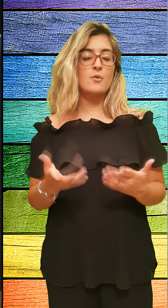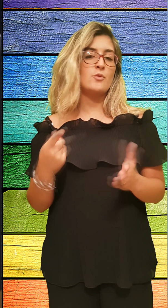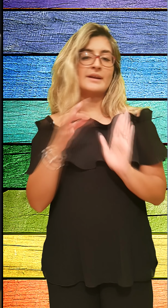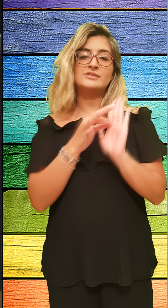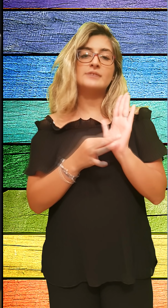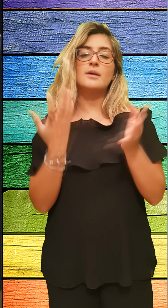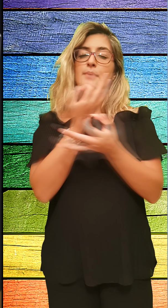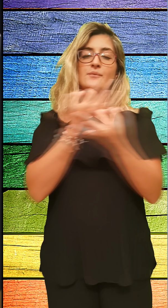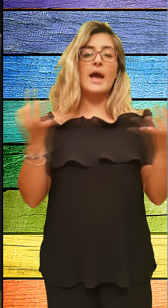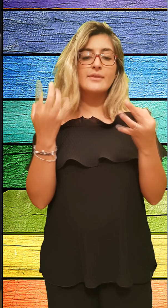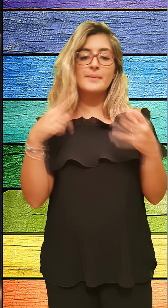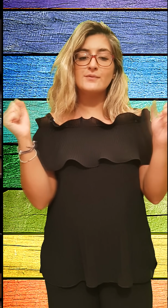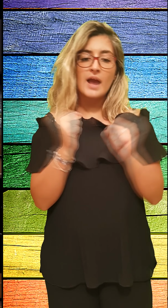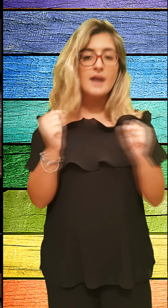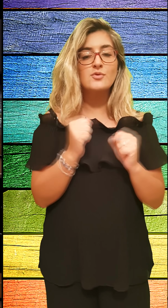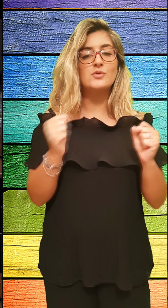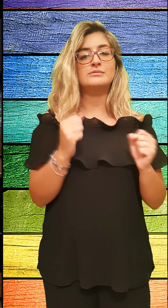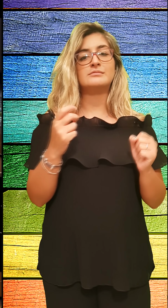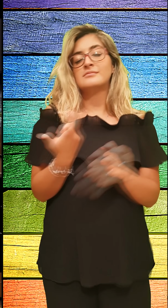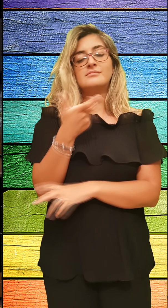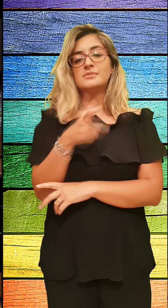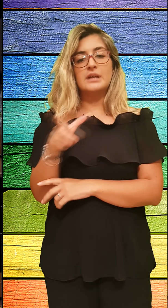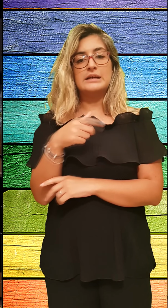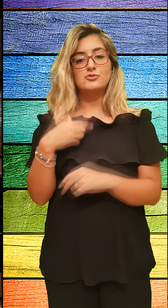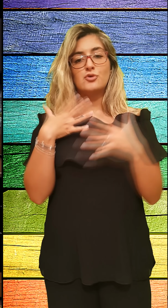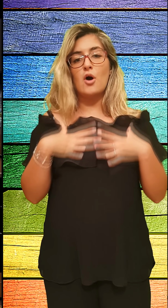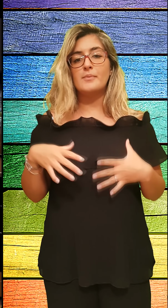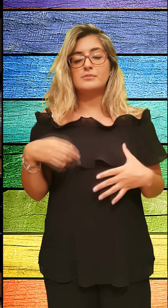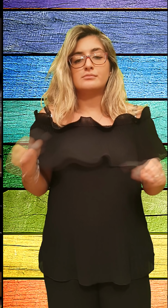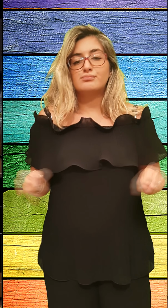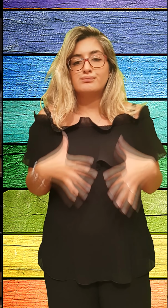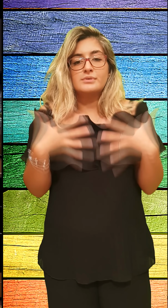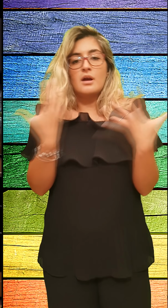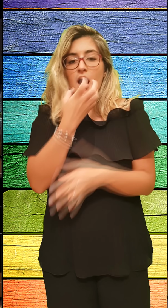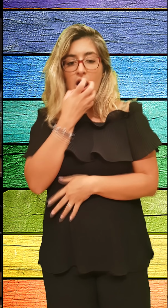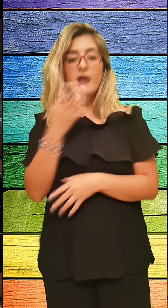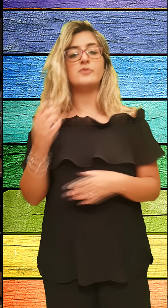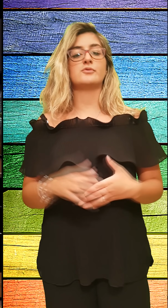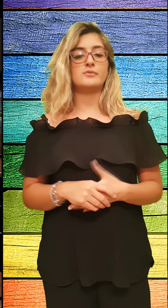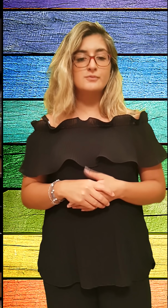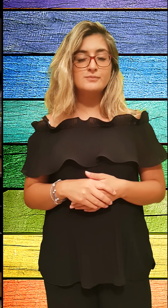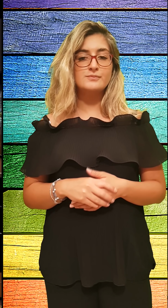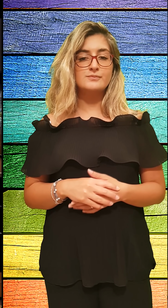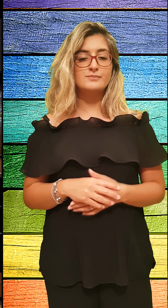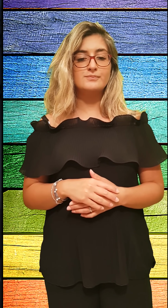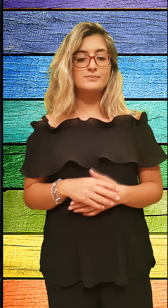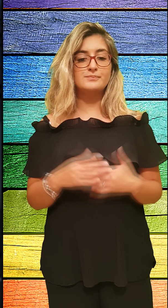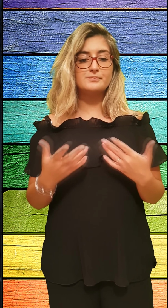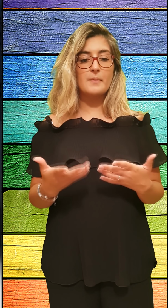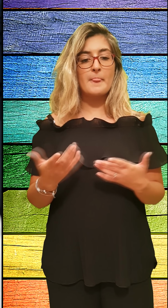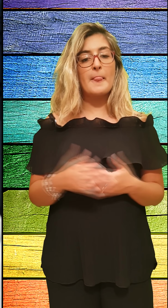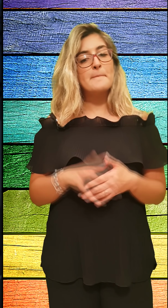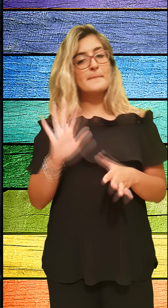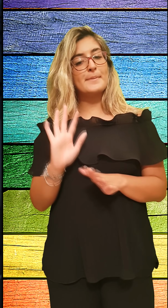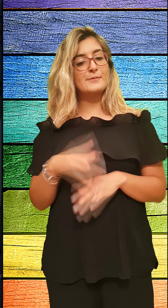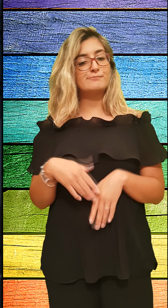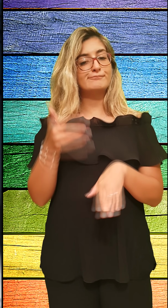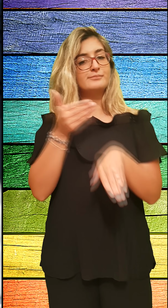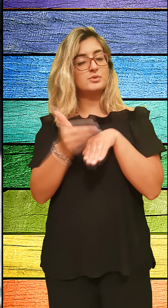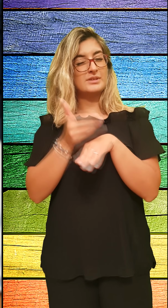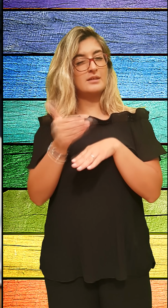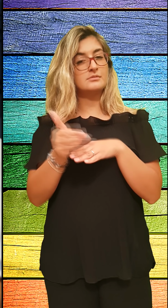Una ricettina veramente, in questi tempi dove abbiamo bisogno di calorie per riscaldare i nostri corpi, che il freddo